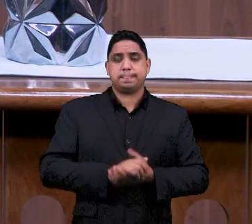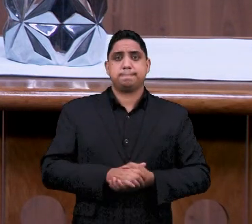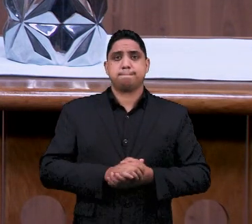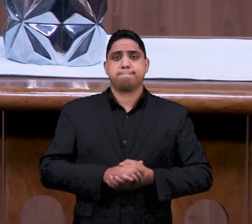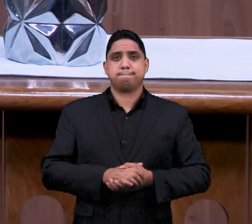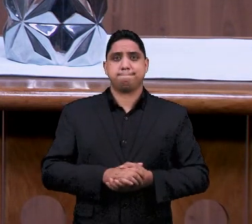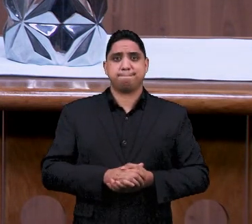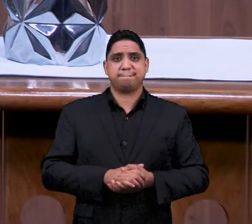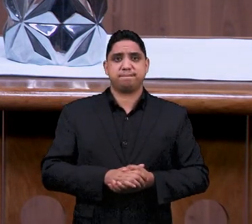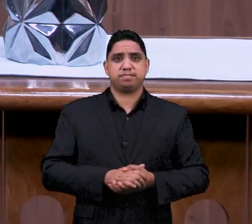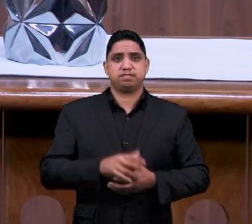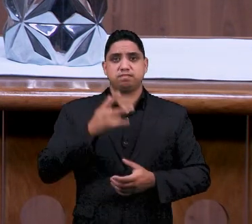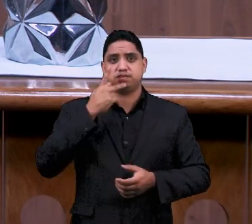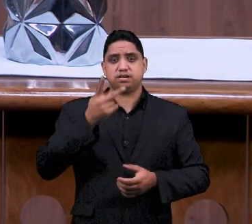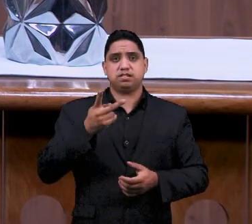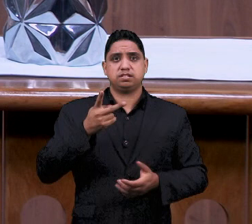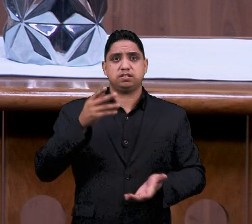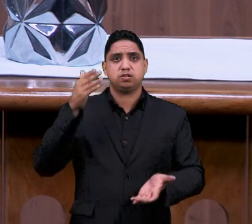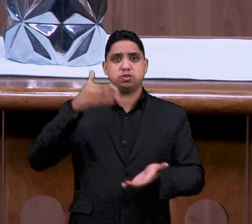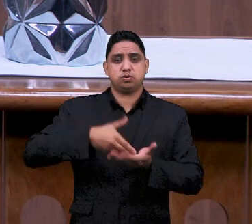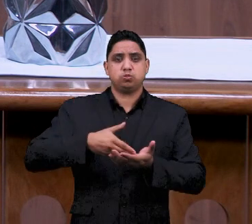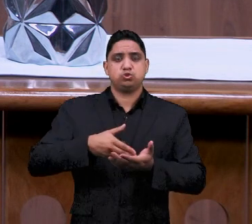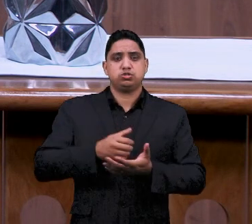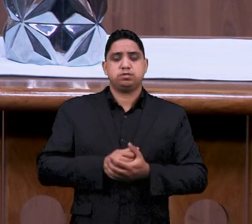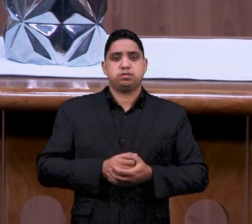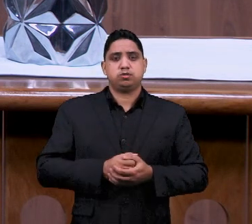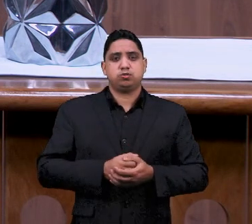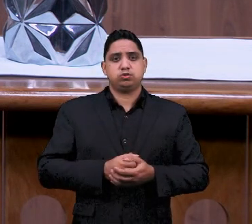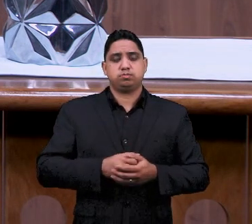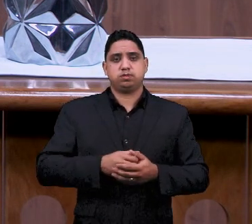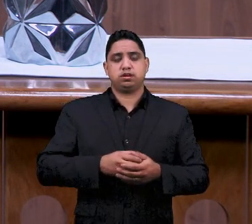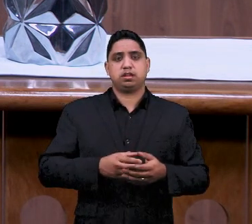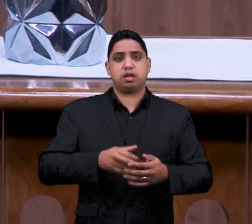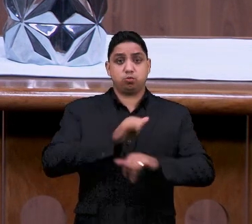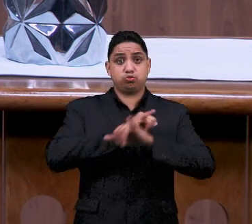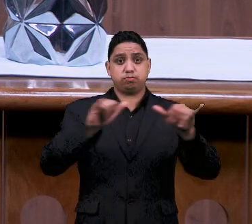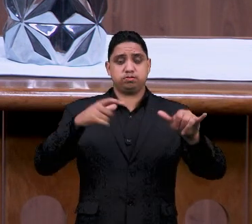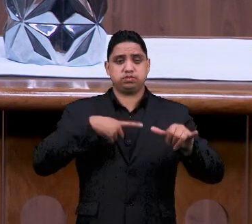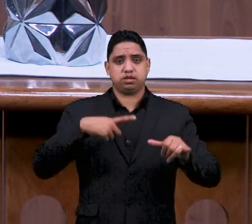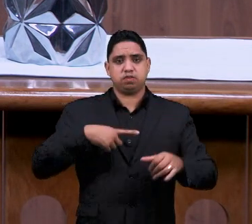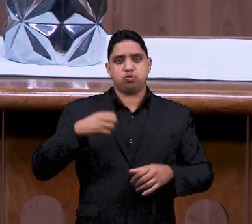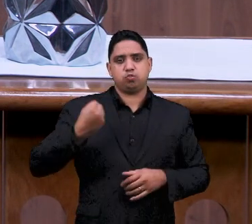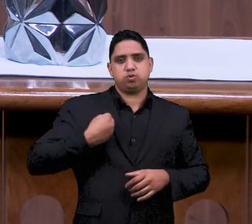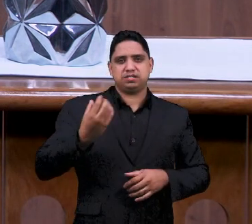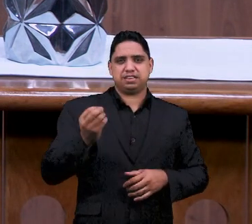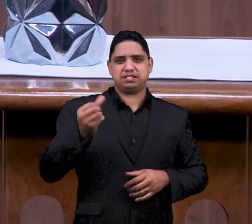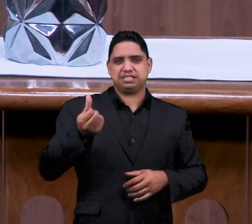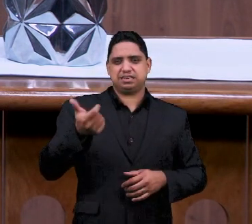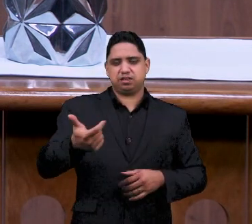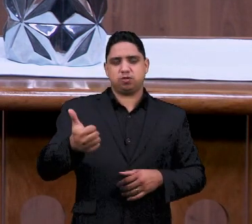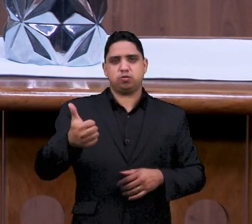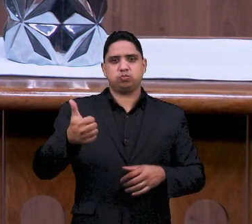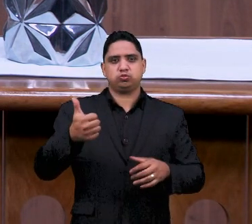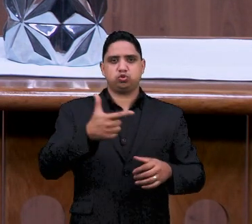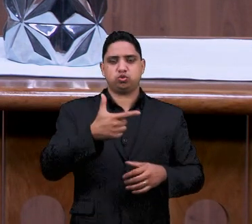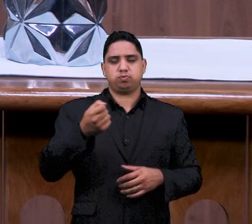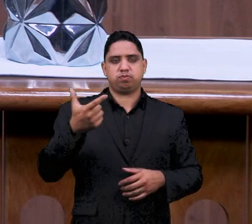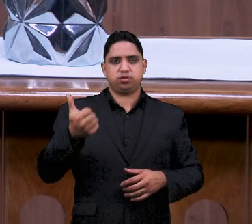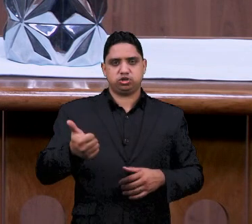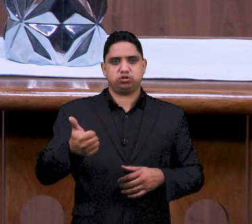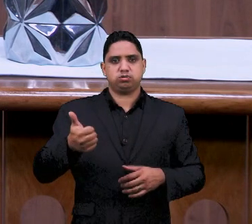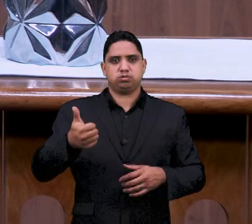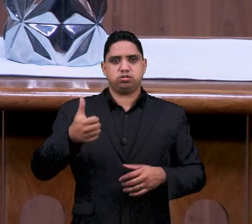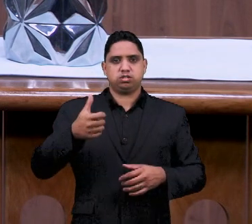ici du dernier circulaire de 2021 qui a été publié